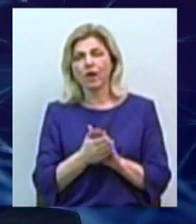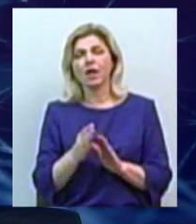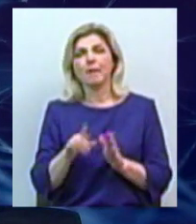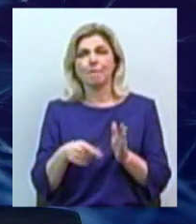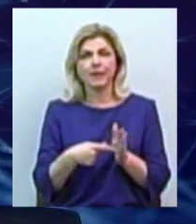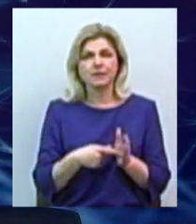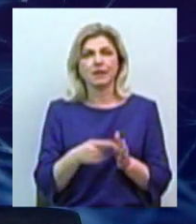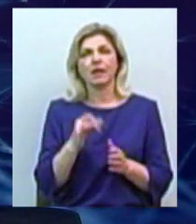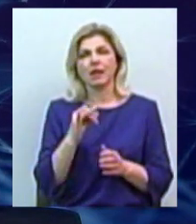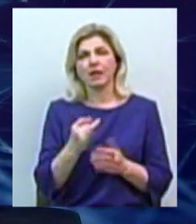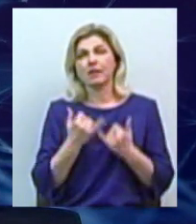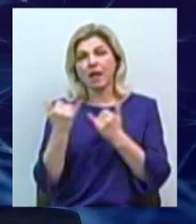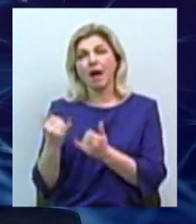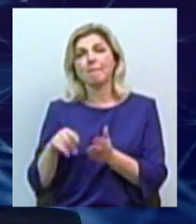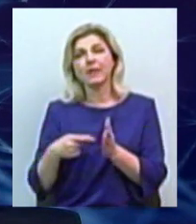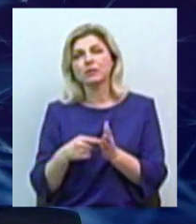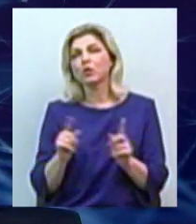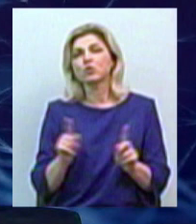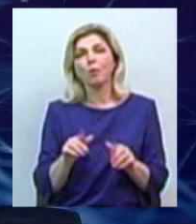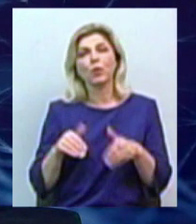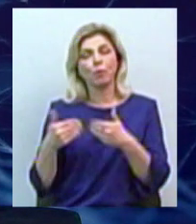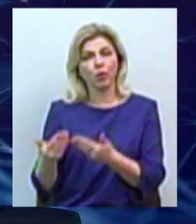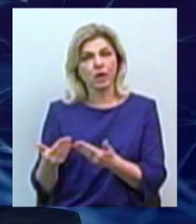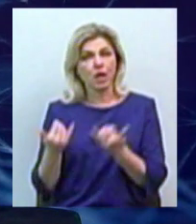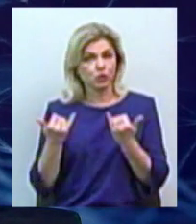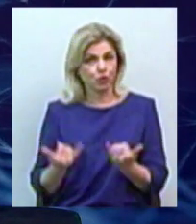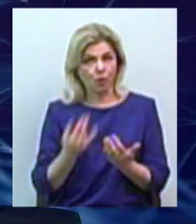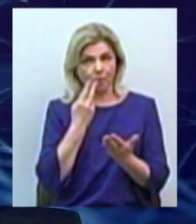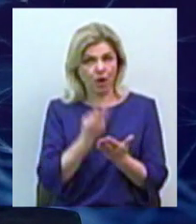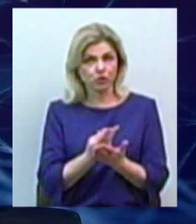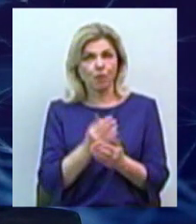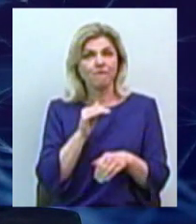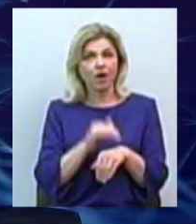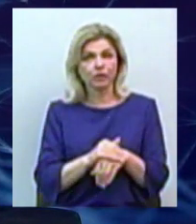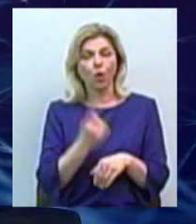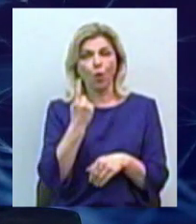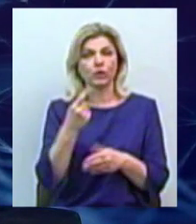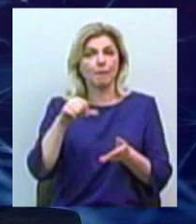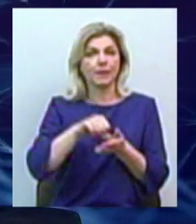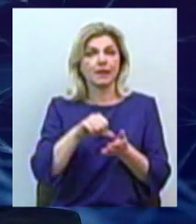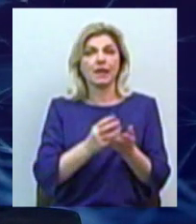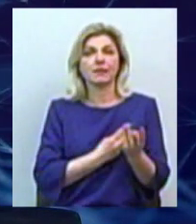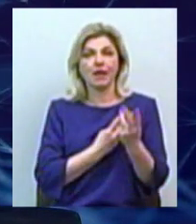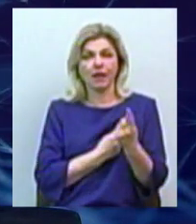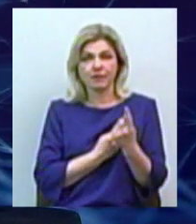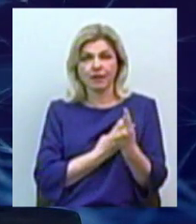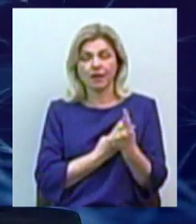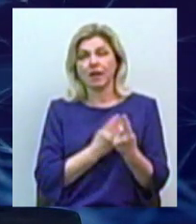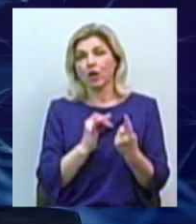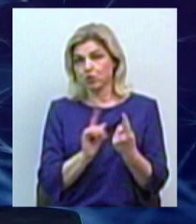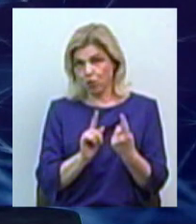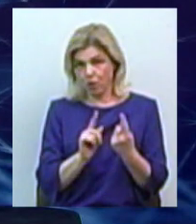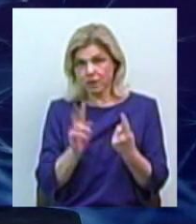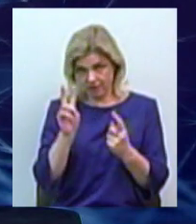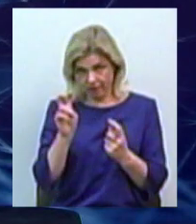або в першу чергу для міста запропонує, то сьогодні ми бачимо, що фактично один претендент, і що, це